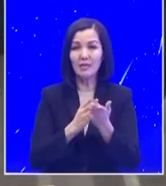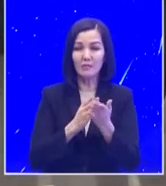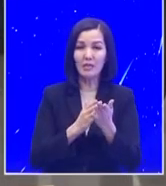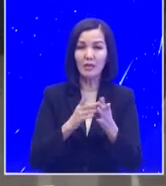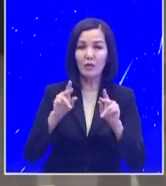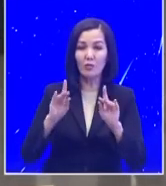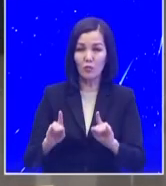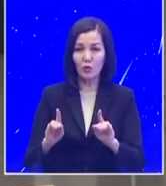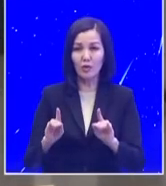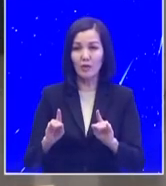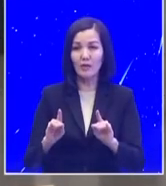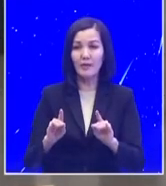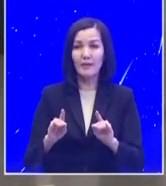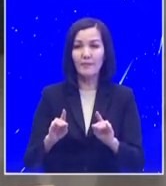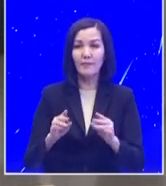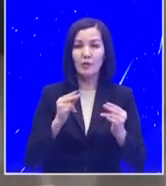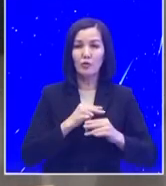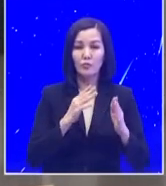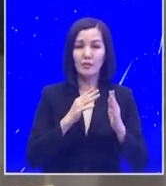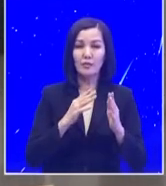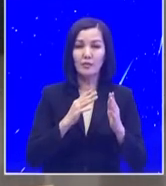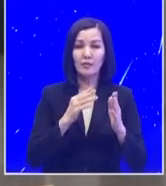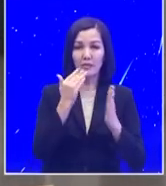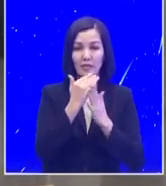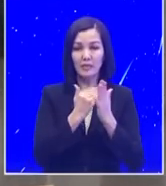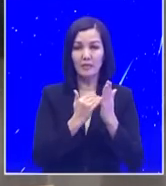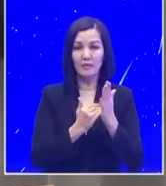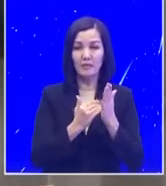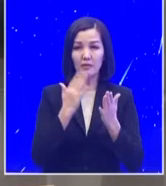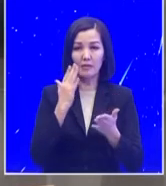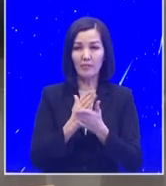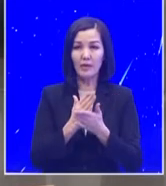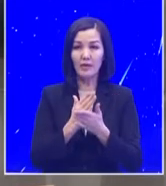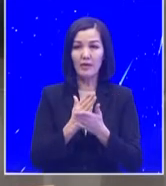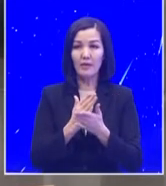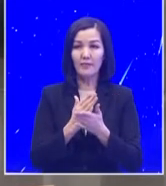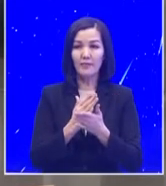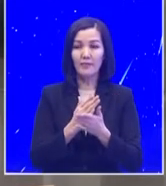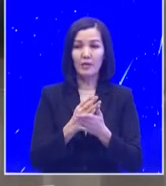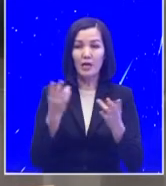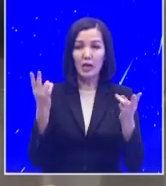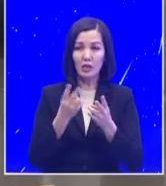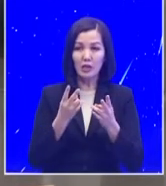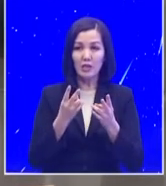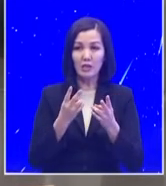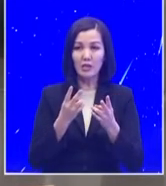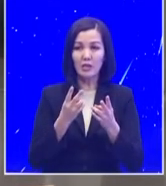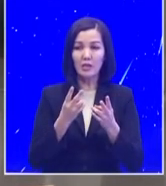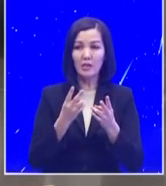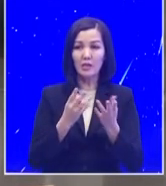қызметкерлері біздің жұмыс кестемізге сәйкес отыр жайғастырылған. Ол кісілерде өздеріне тиісті